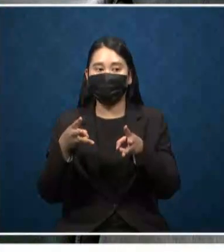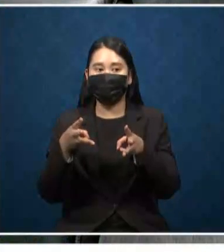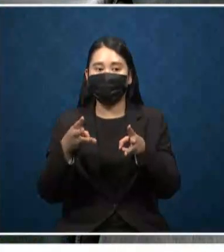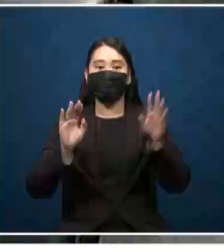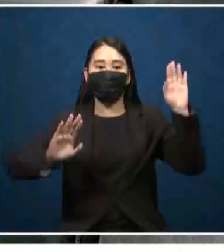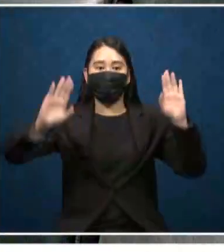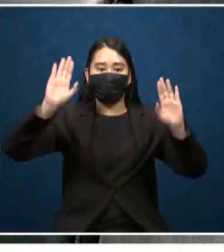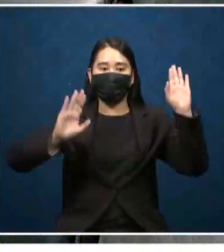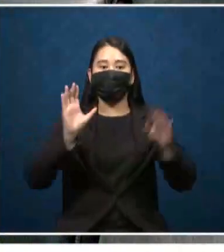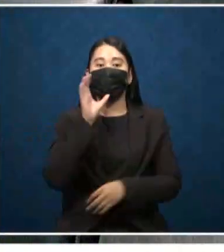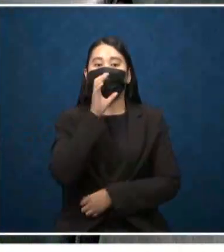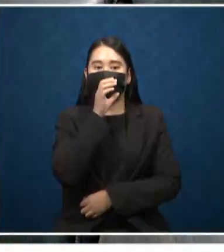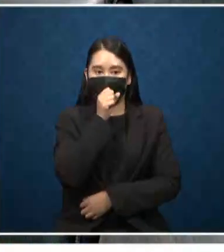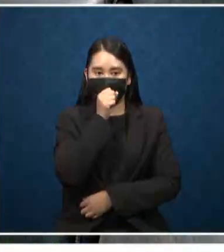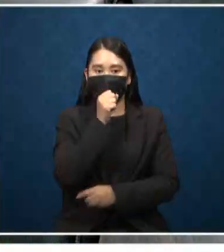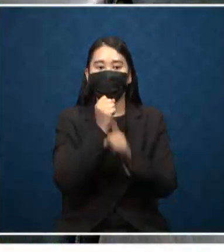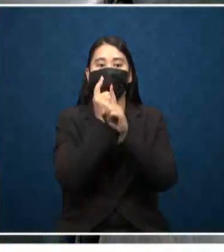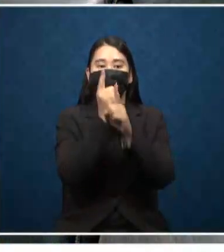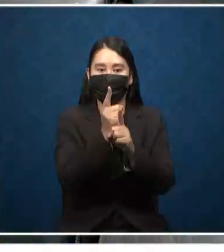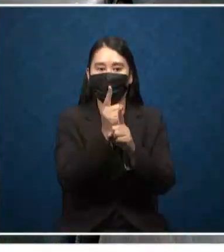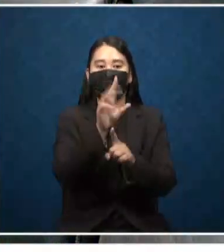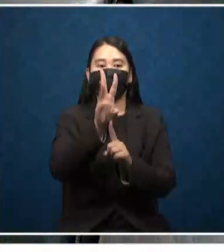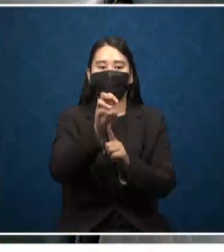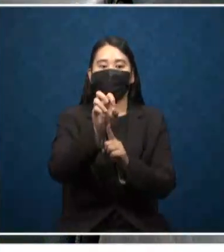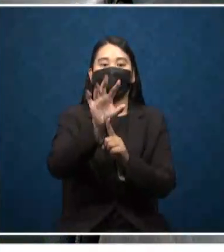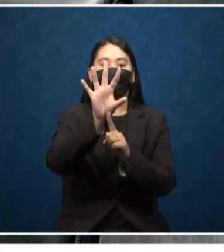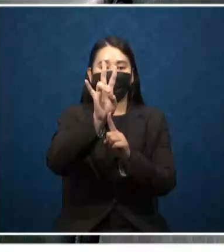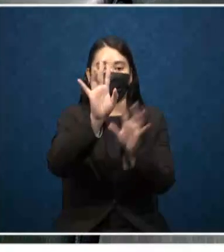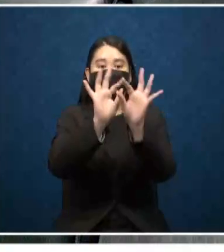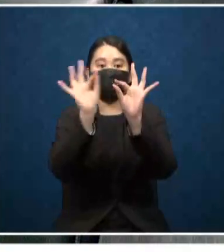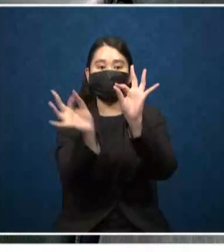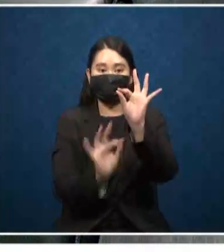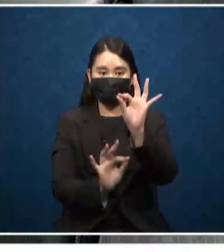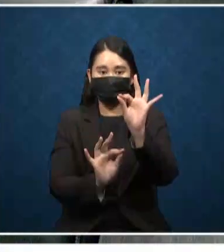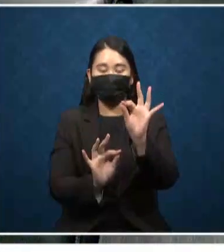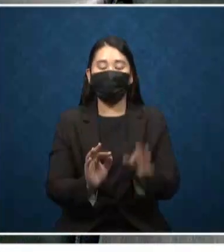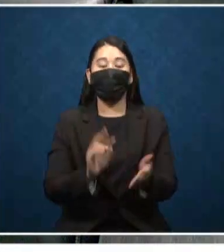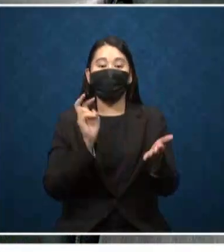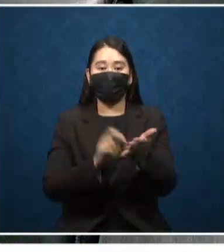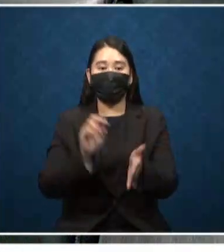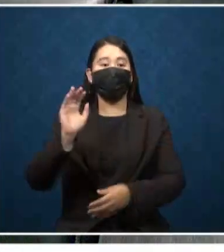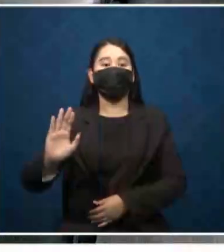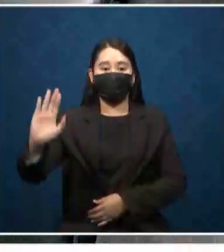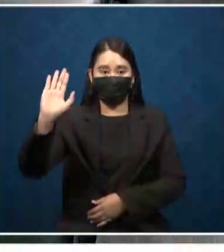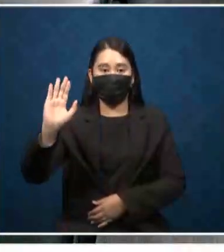นนลับตามข้อบังคับข้อ67ขอผู้รับรองด้วยครับ